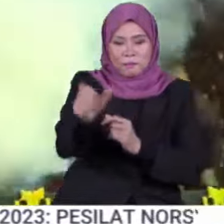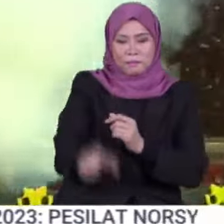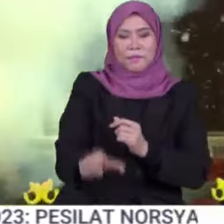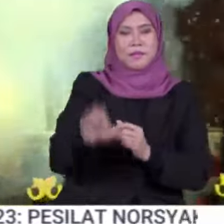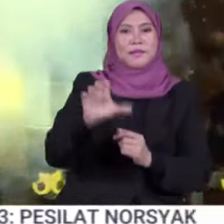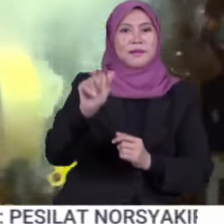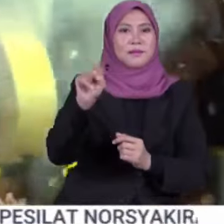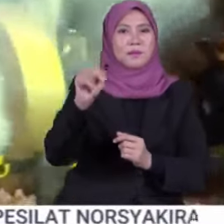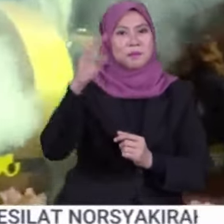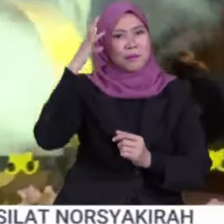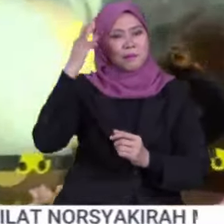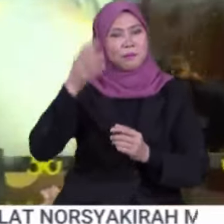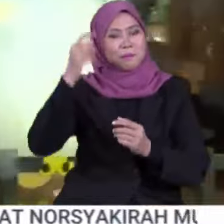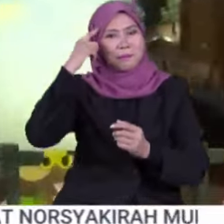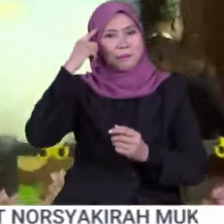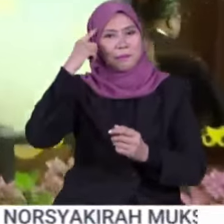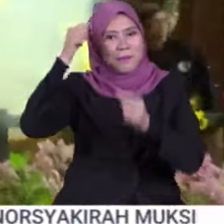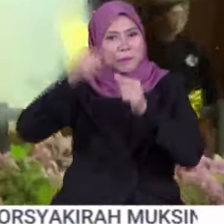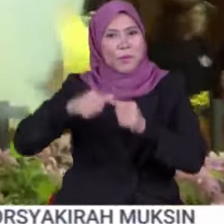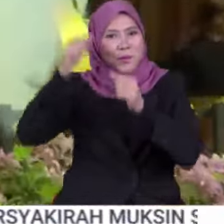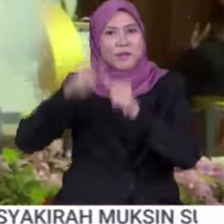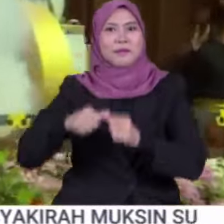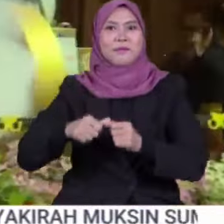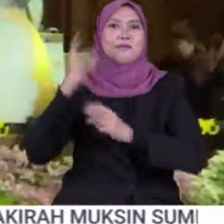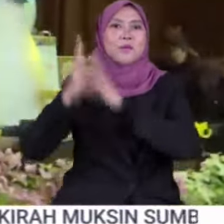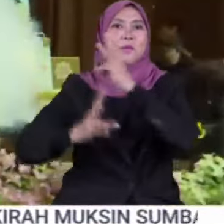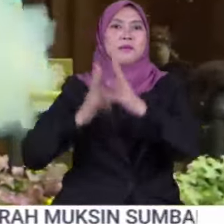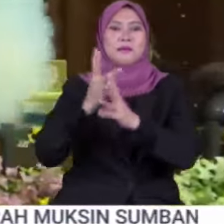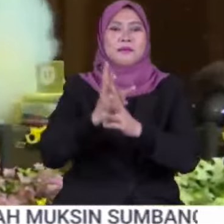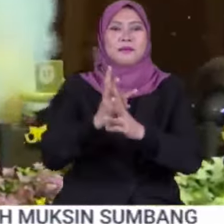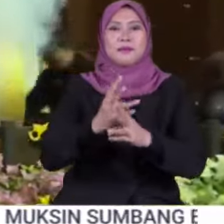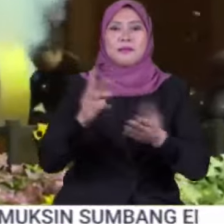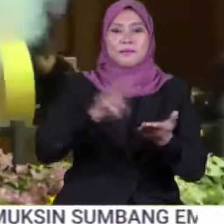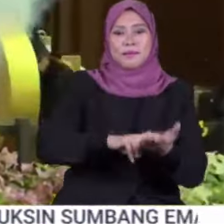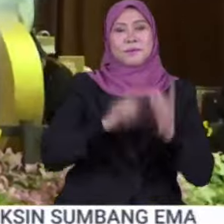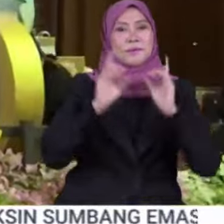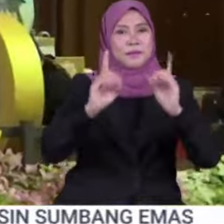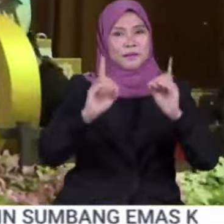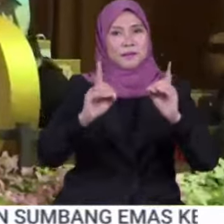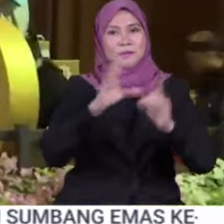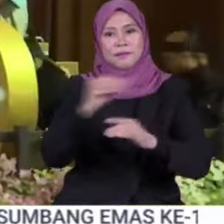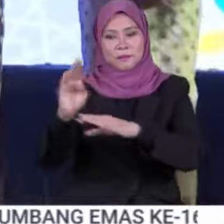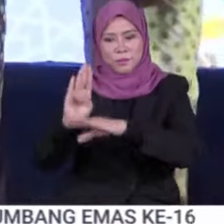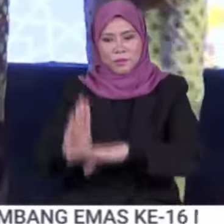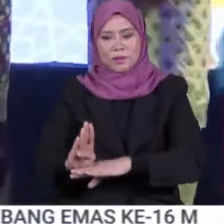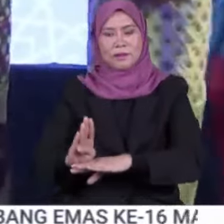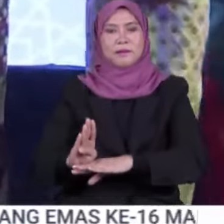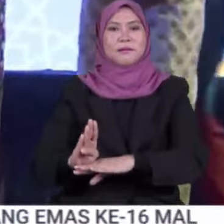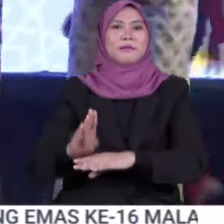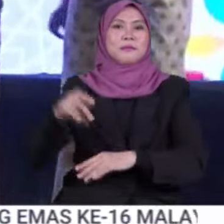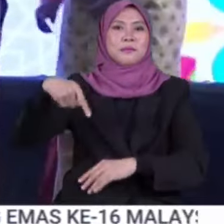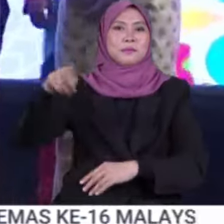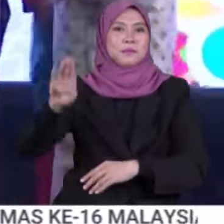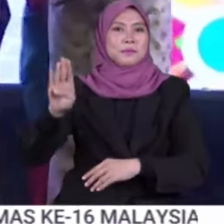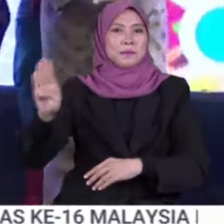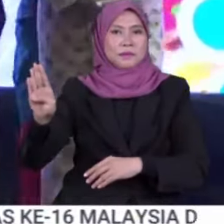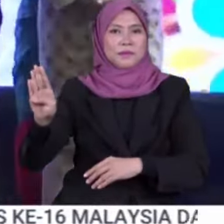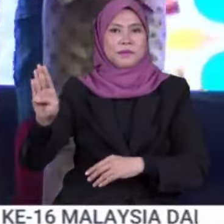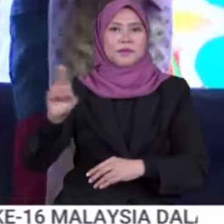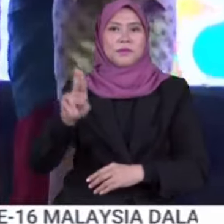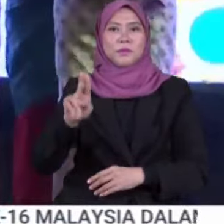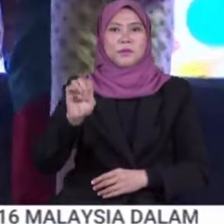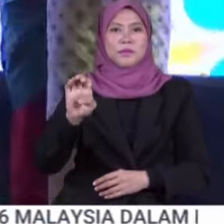dalam Memory of the World di peringkat dunia dalam Daftar Pertubuhan Pendidikan, Saintifik dan Kebudayaan Pertubuhan Bangsa-Bangsa Bersatu